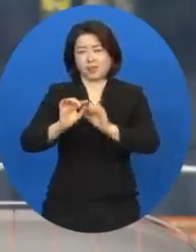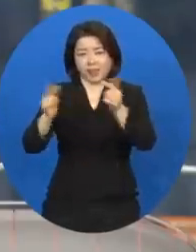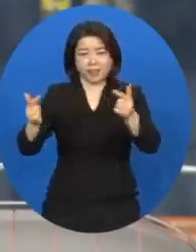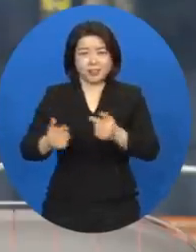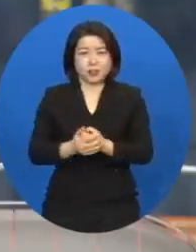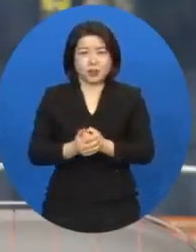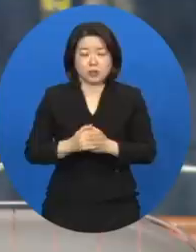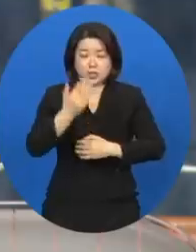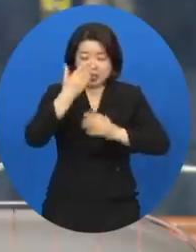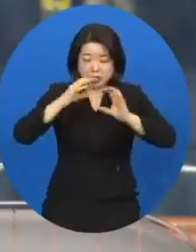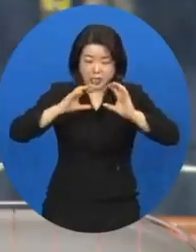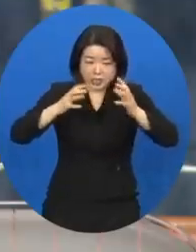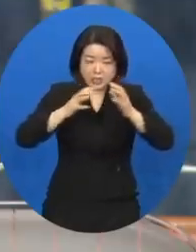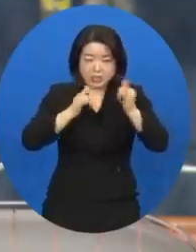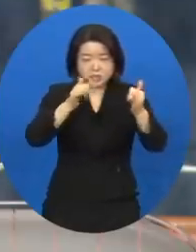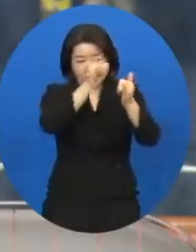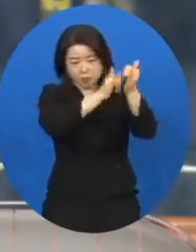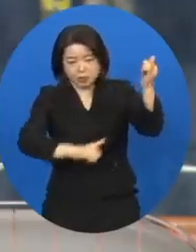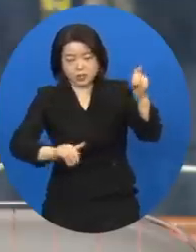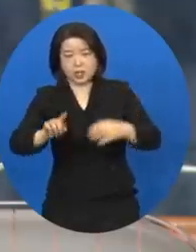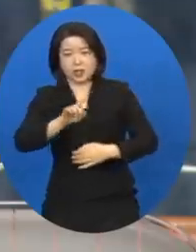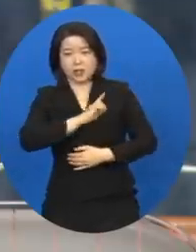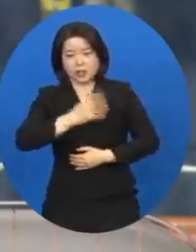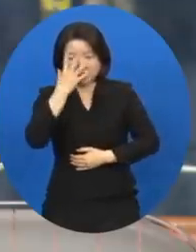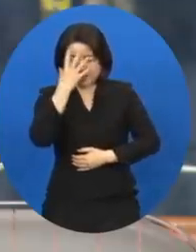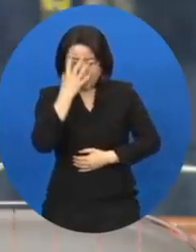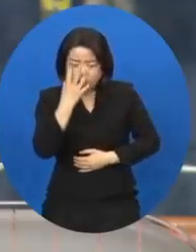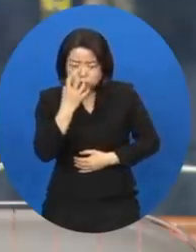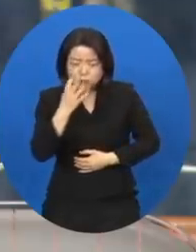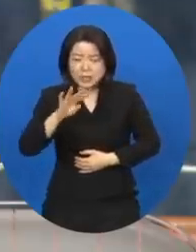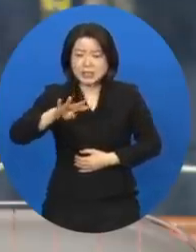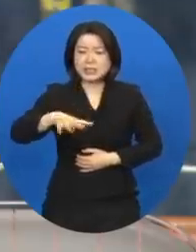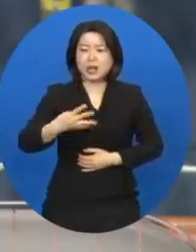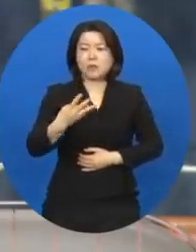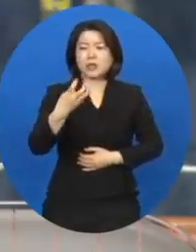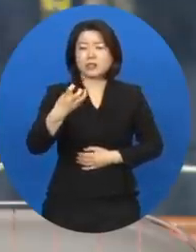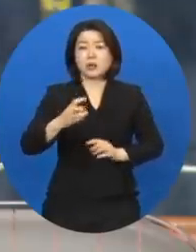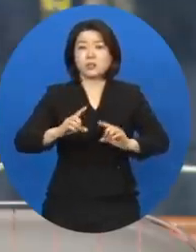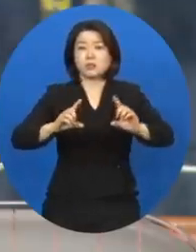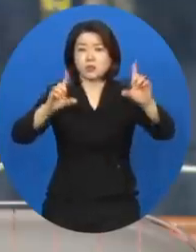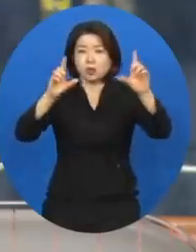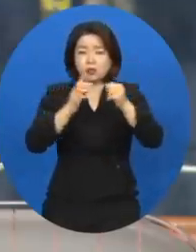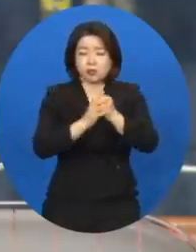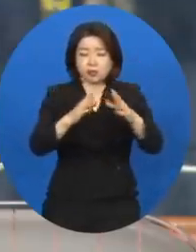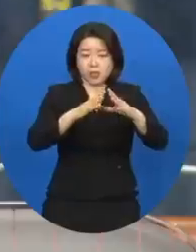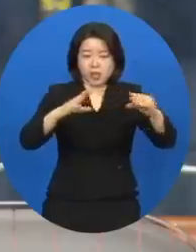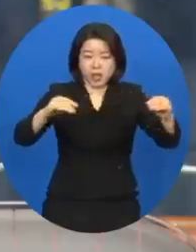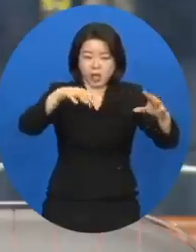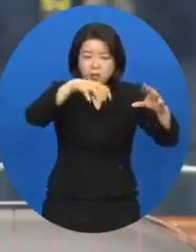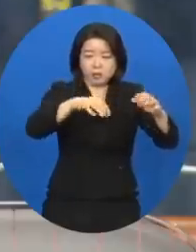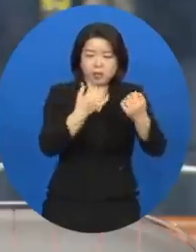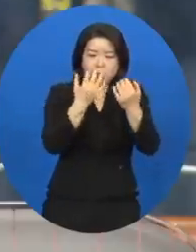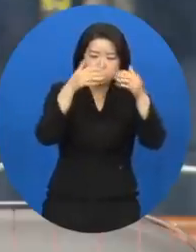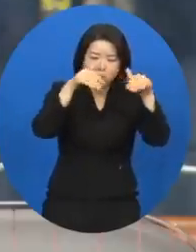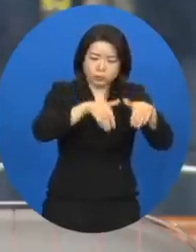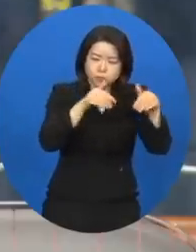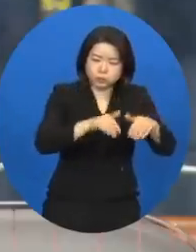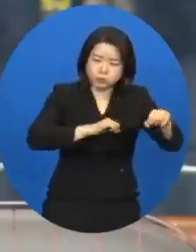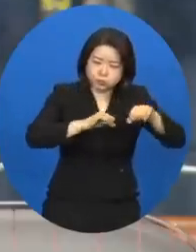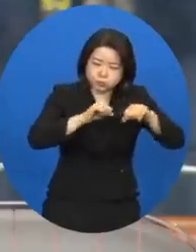백성들 역사의 가장 비참한 시기, 430년 애굽의 종노릇 하다가